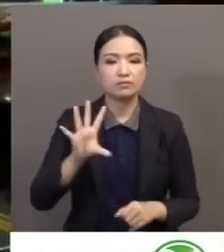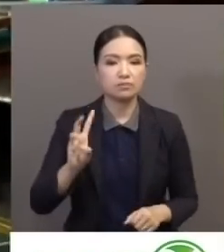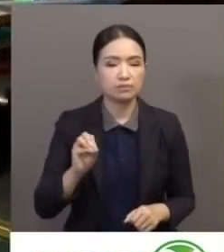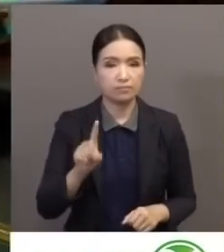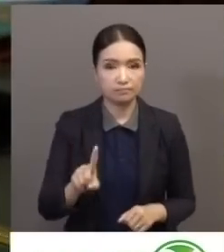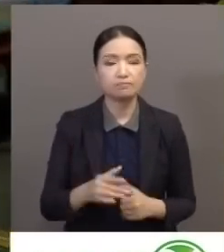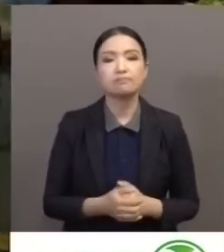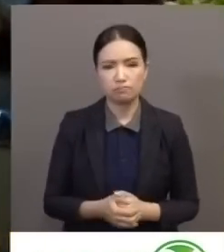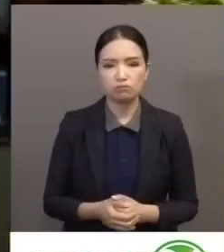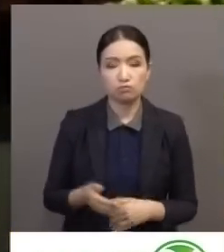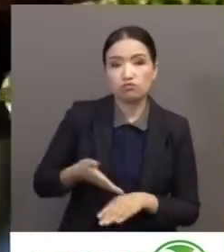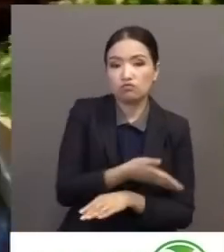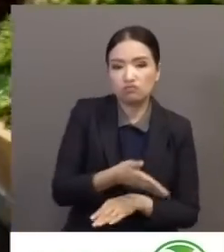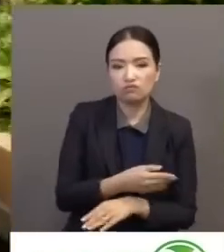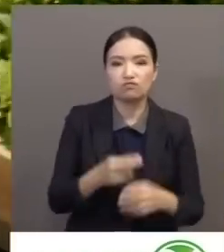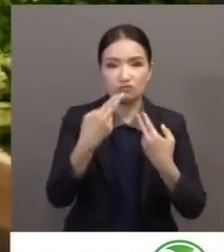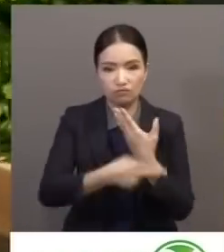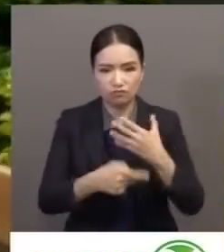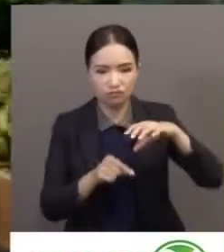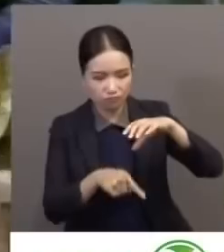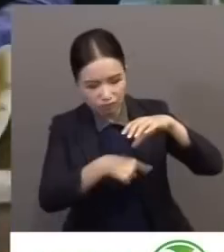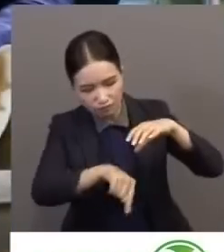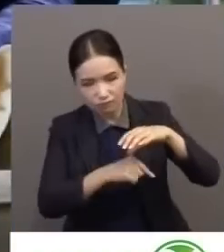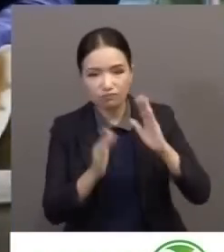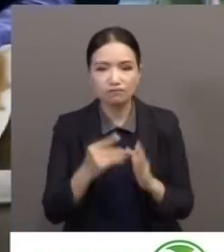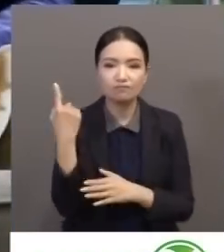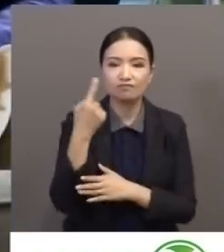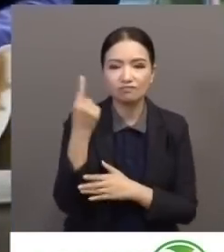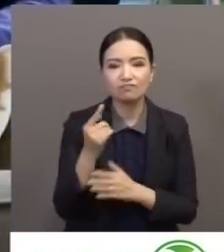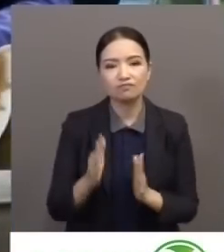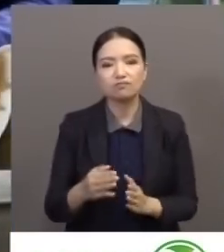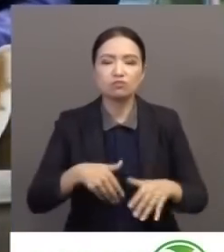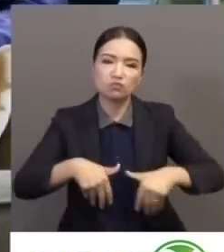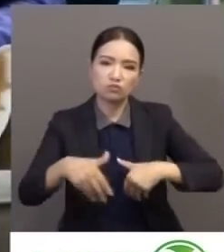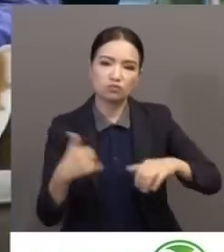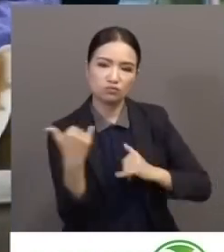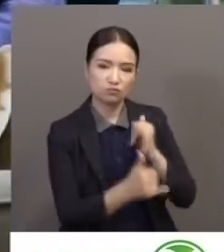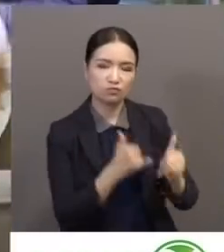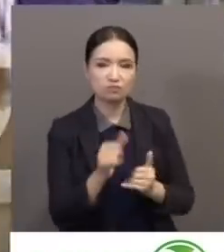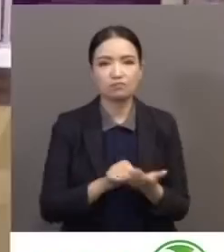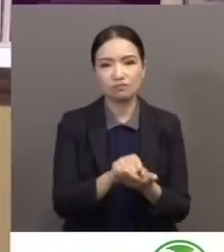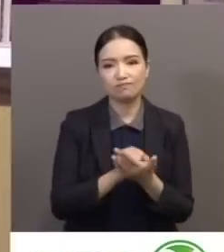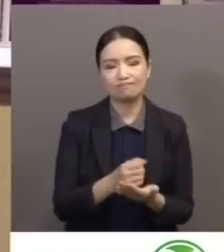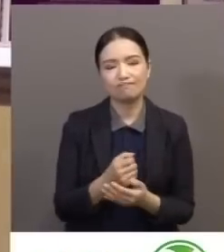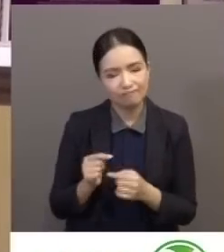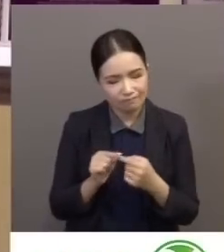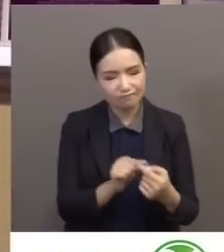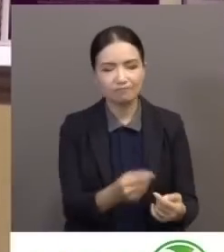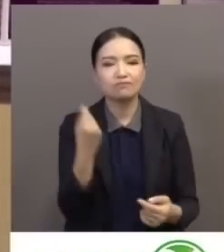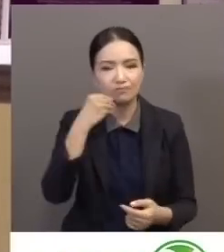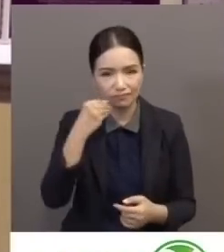ก่อนถึงวันนั้นค่ะบรรยากาศภายในโรงแรมก็ยังคึกคักไปด้วยนักท่องเที่ยวและประชาชนที่เข้ามาใช้บริการอย่างต่อเนื่